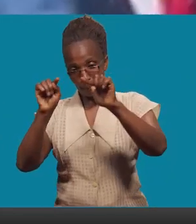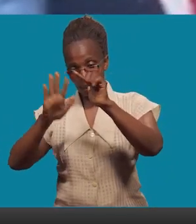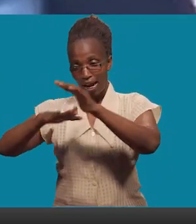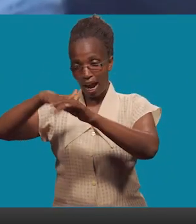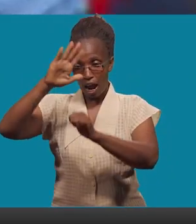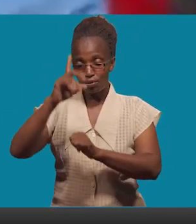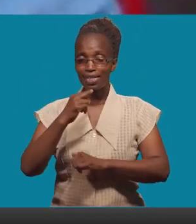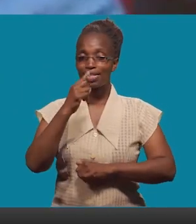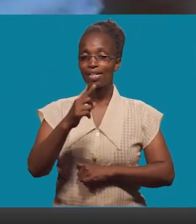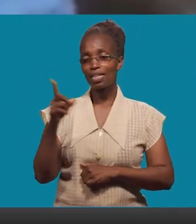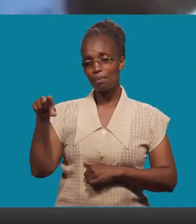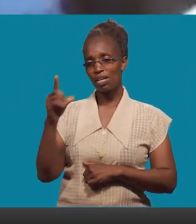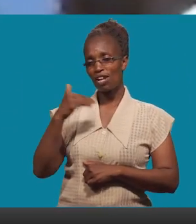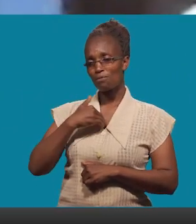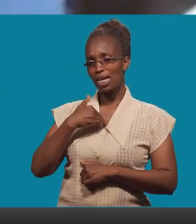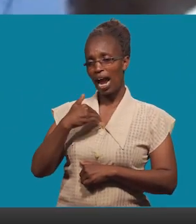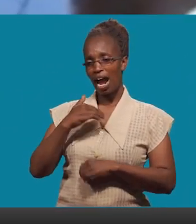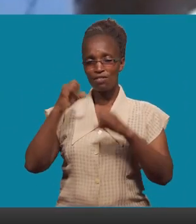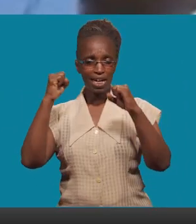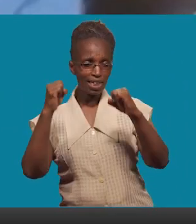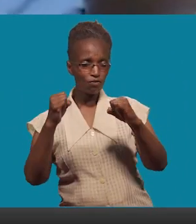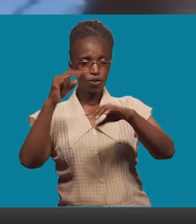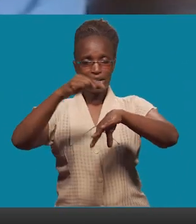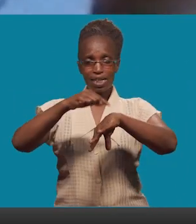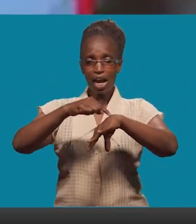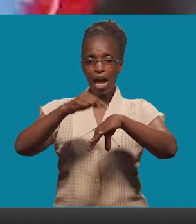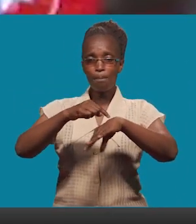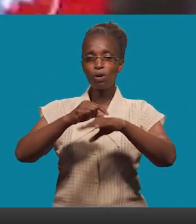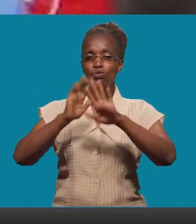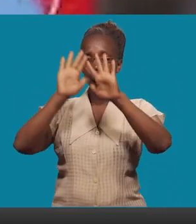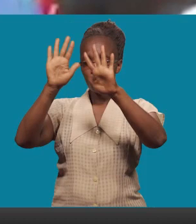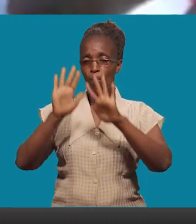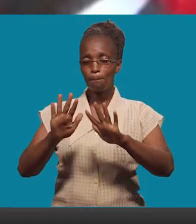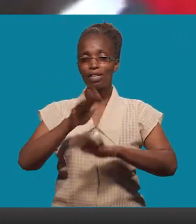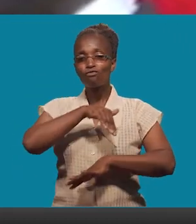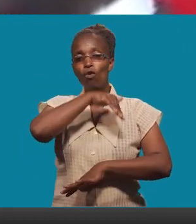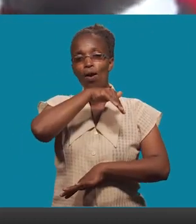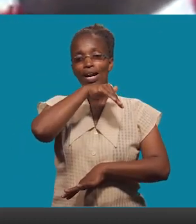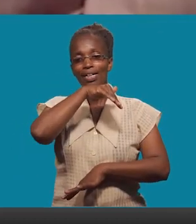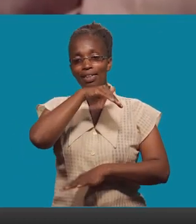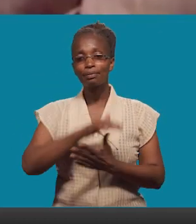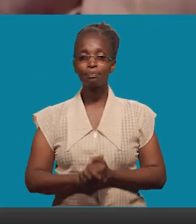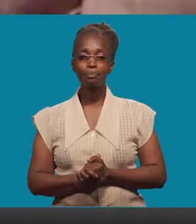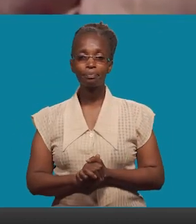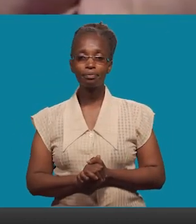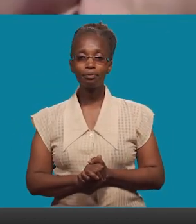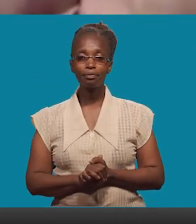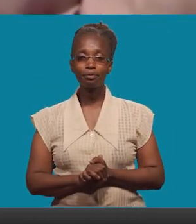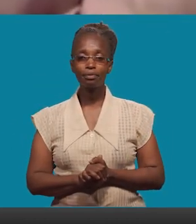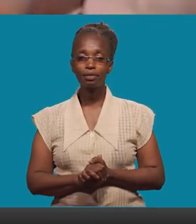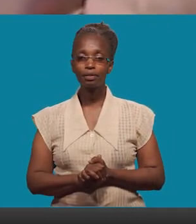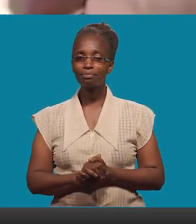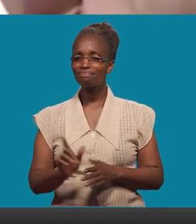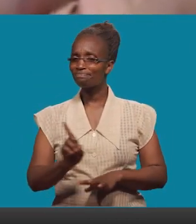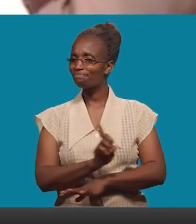kusema wamekuwa na wakati mgumu kuuza sera za Raila Odinga Mlima Kenya. Watu kama